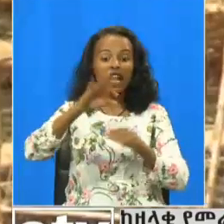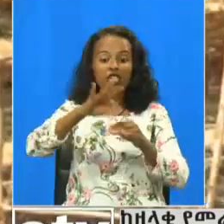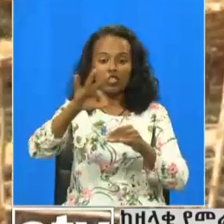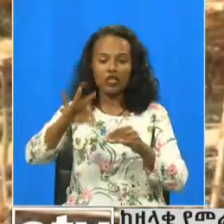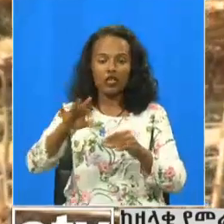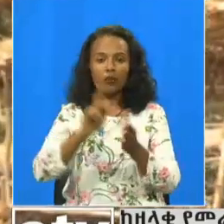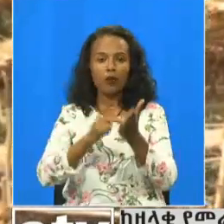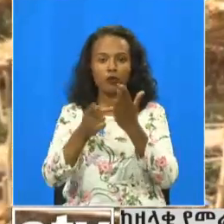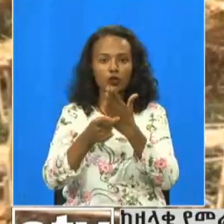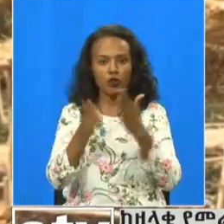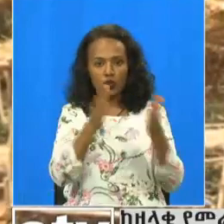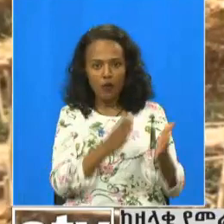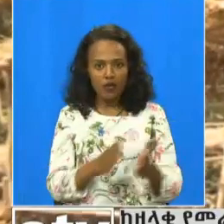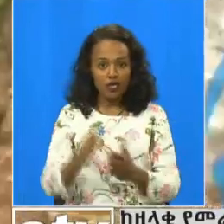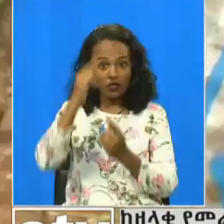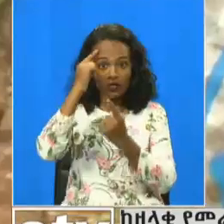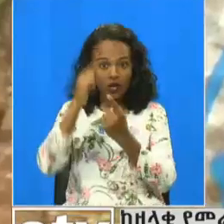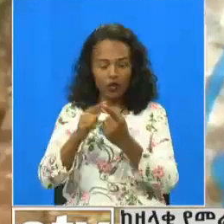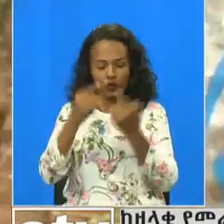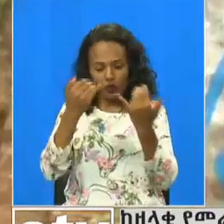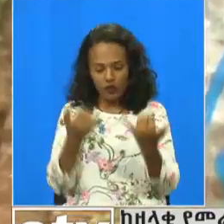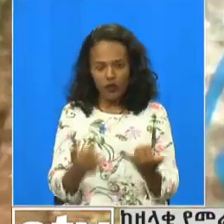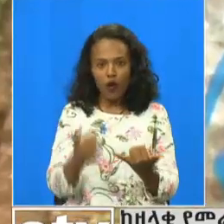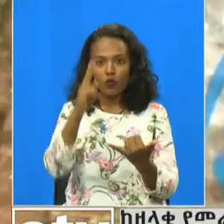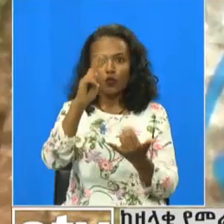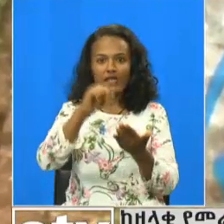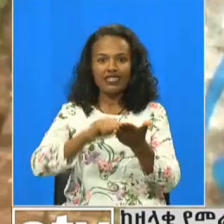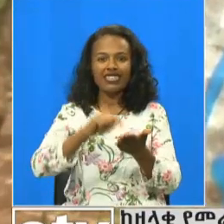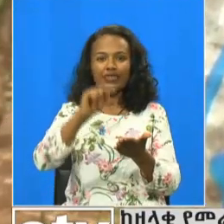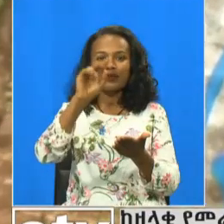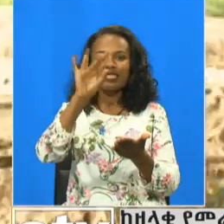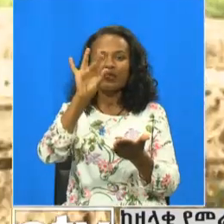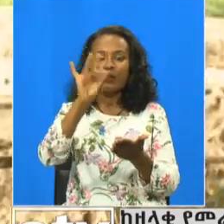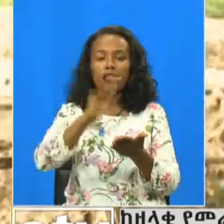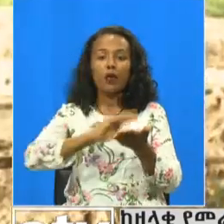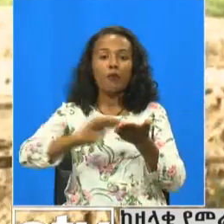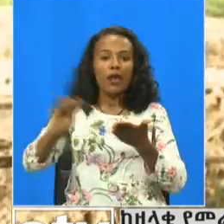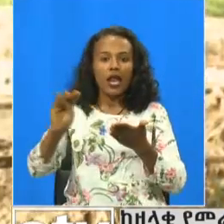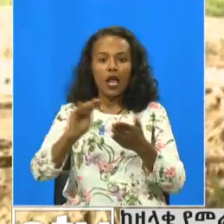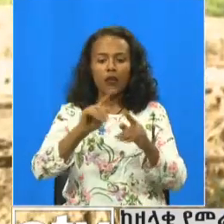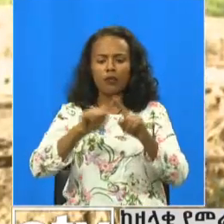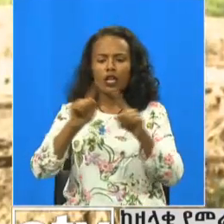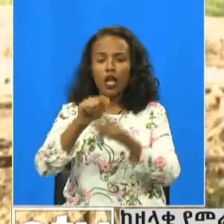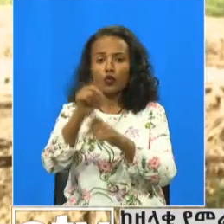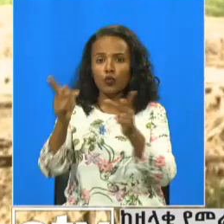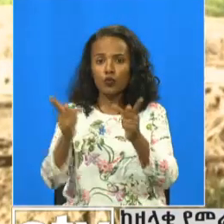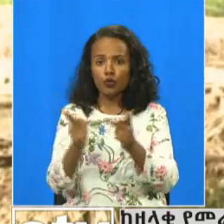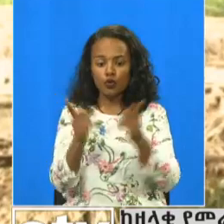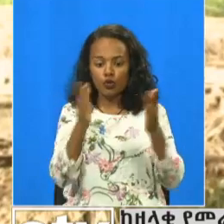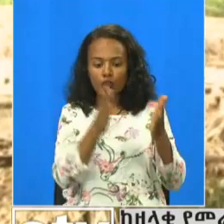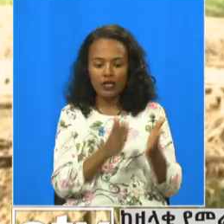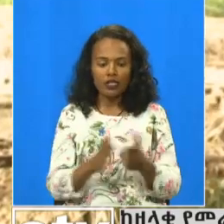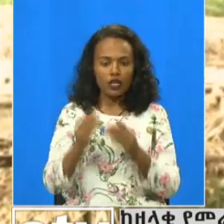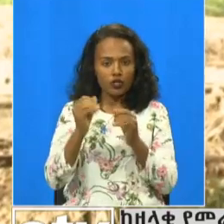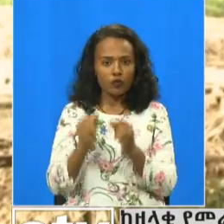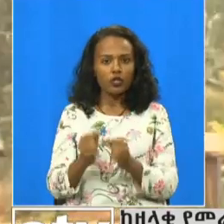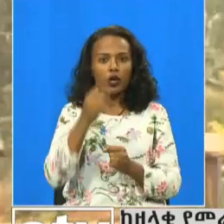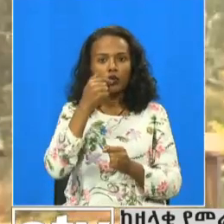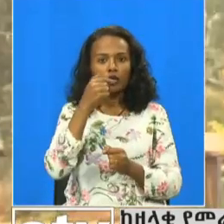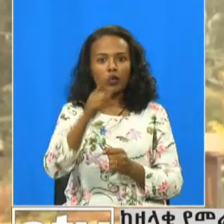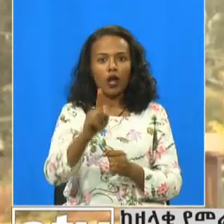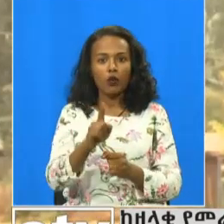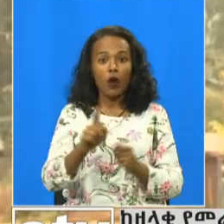በፕሮጀክቱ ለማዘጋጀት ታቅዶ እስካሁን ድረስም 2.8 ሚሊዮን ችግኞች በተለያዩ ጣቢያዎች ማዘጋጀት መቻሉን